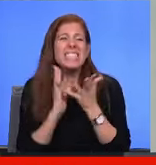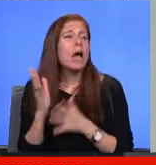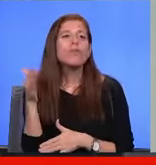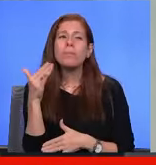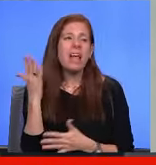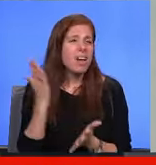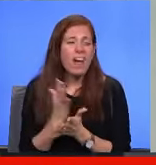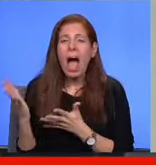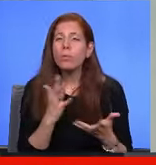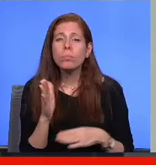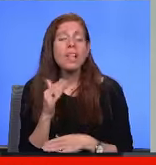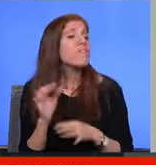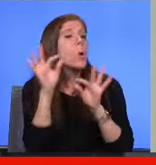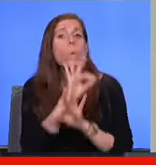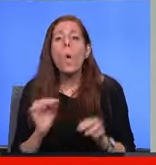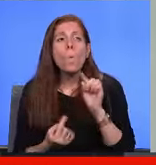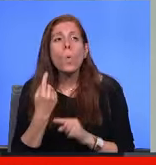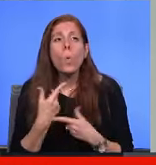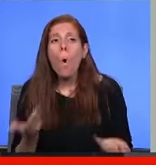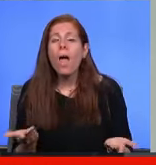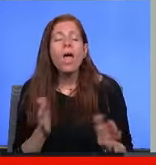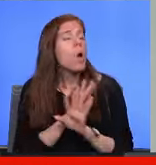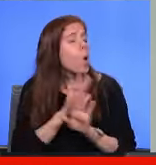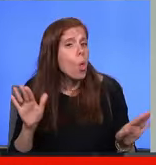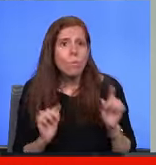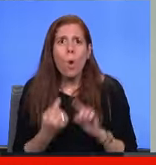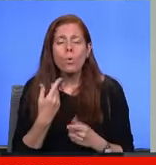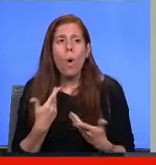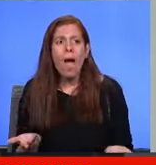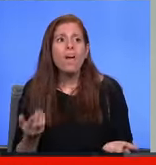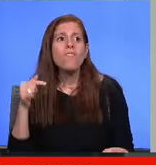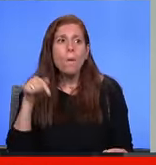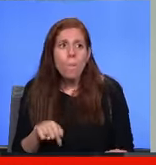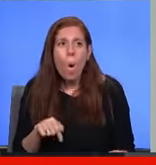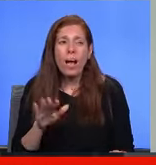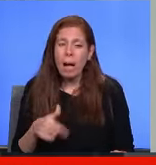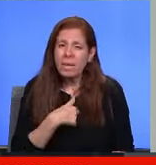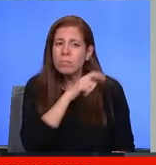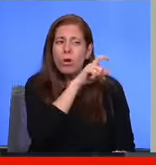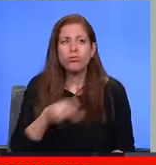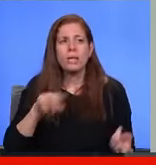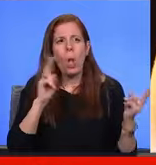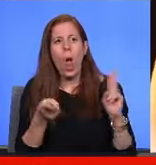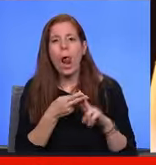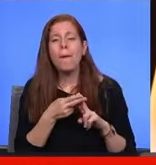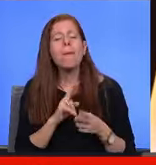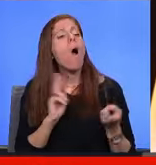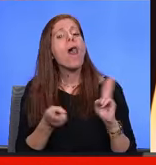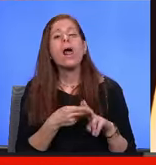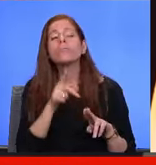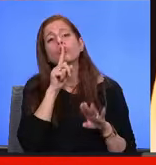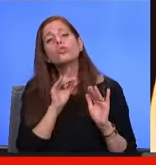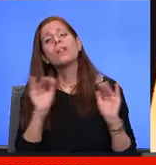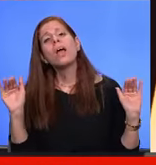קורה, כלום לא קורה. כלום לא קורה. ופה גם אני מאשים את העולם. העולם פשוט שותק. אני יודעת